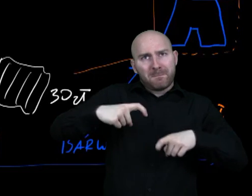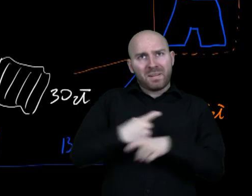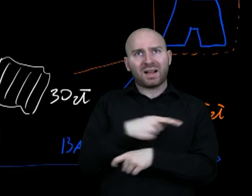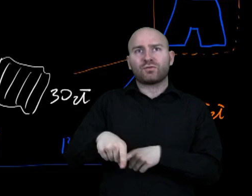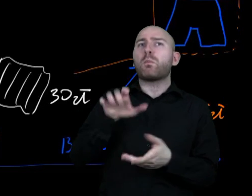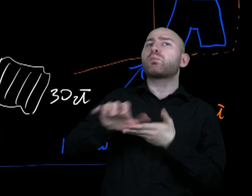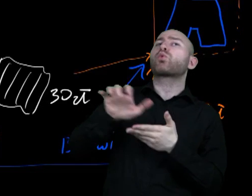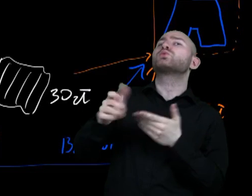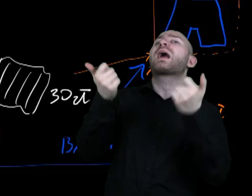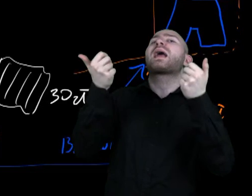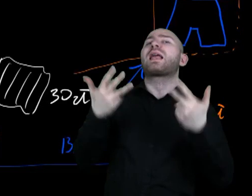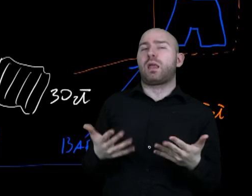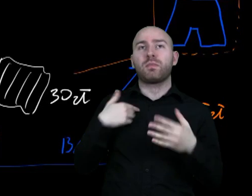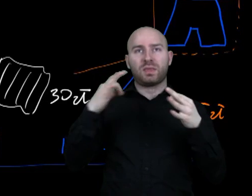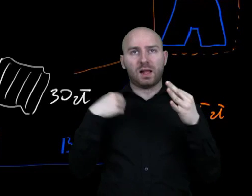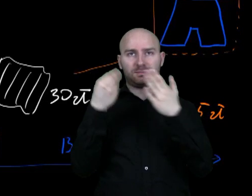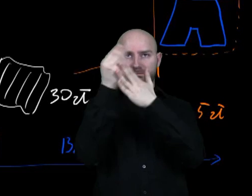narysować mapkę.